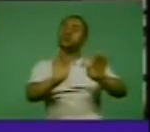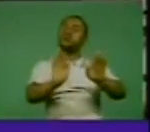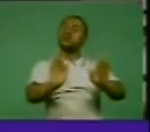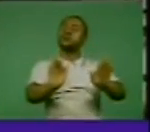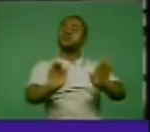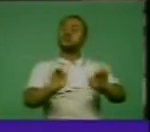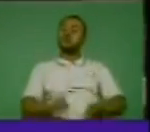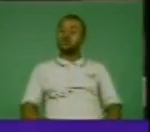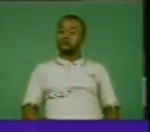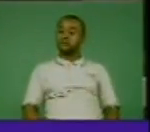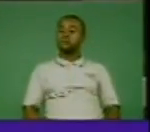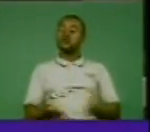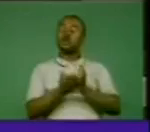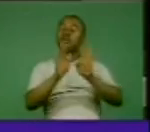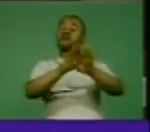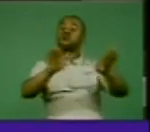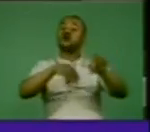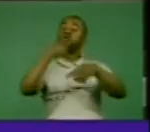Waheshimiwa wajumbe tunaomba mtulie tuendelee.